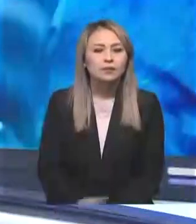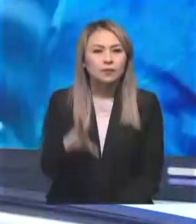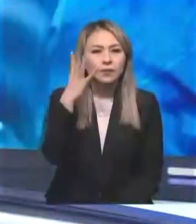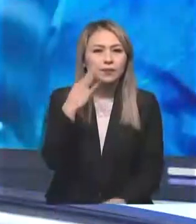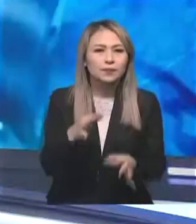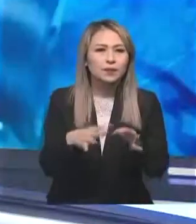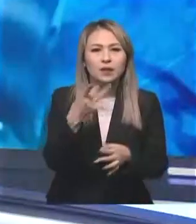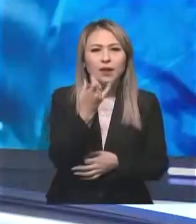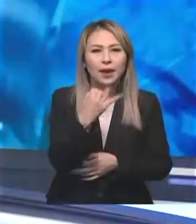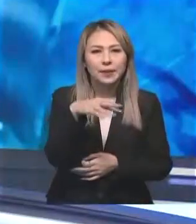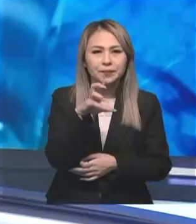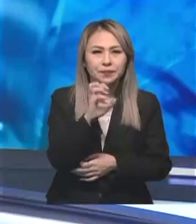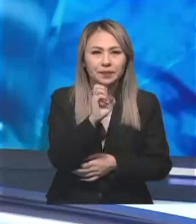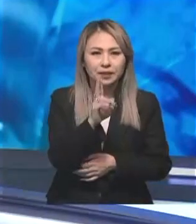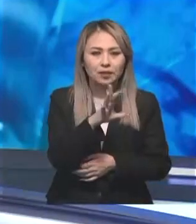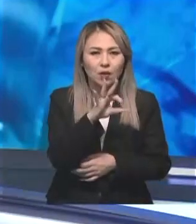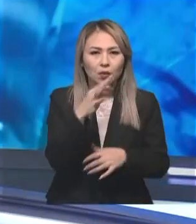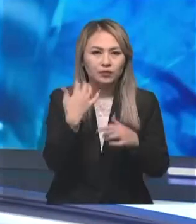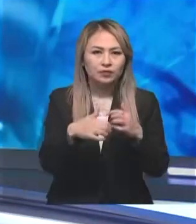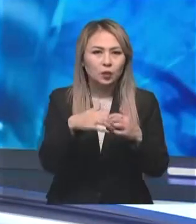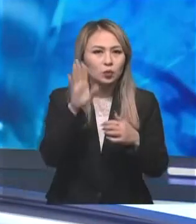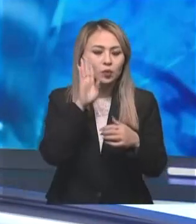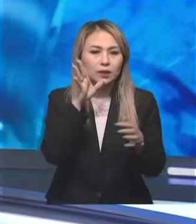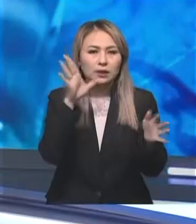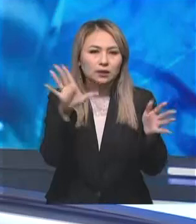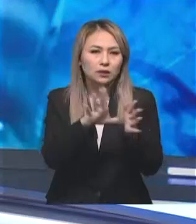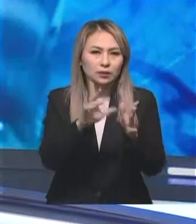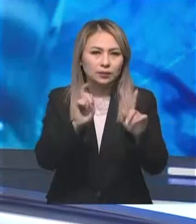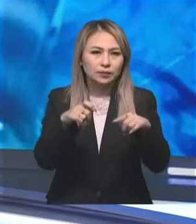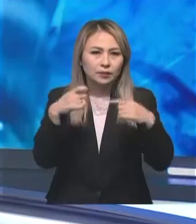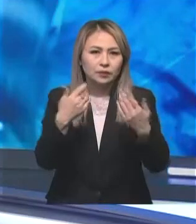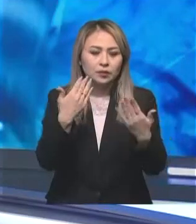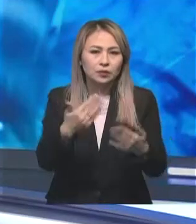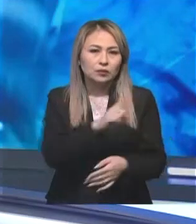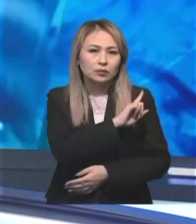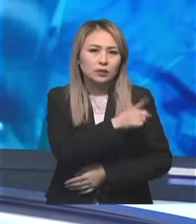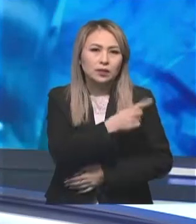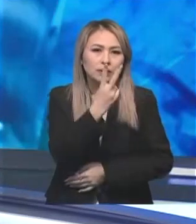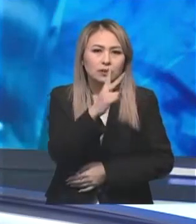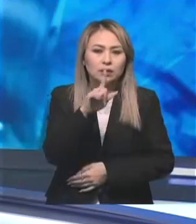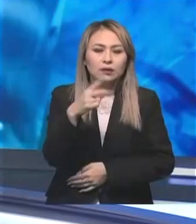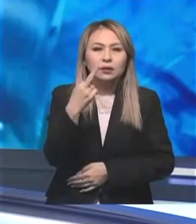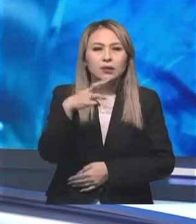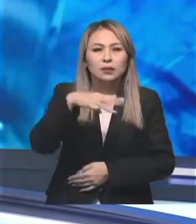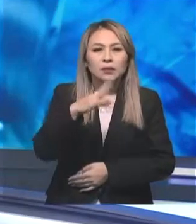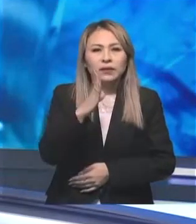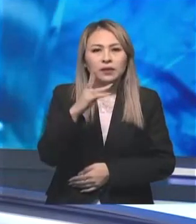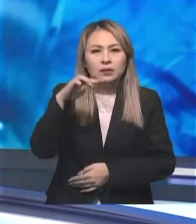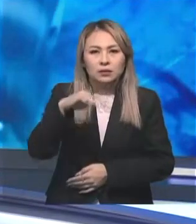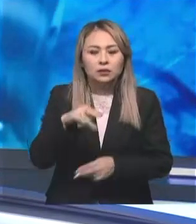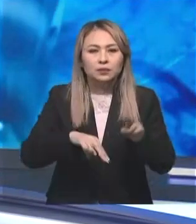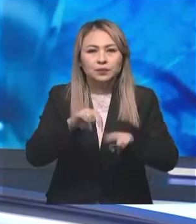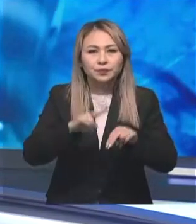Алматы облысының Райымбек ауданында орта қақпақ су электростанциясы пайдалануға берілді. Оның қуаттылығы 2,2